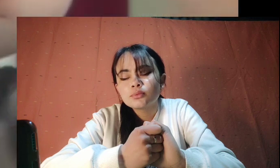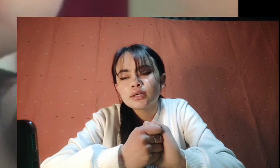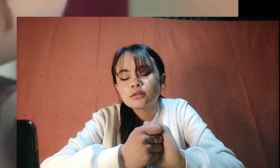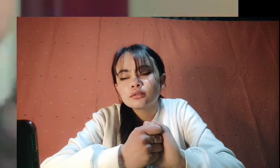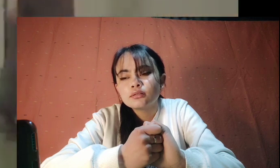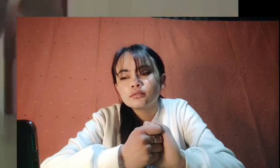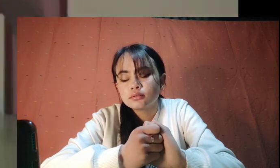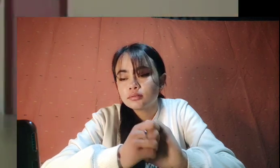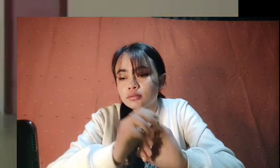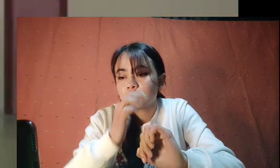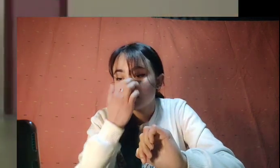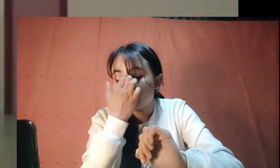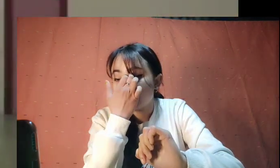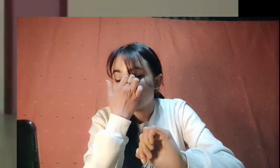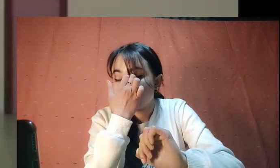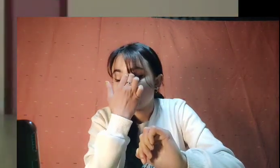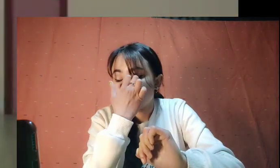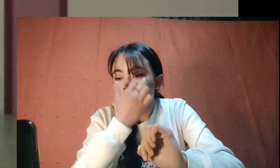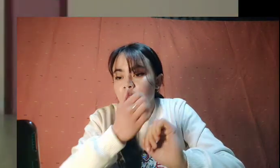Oh my God.